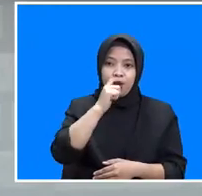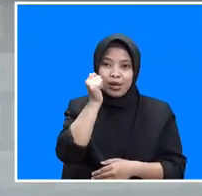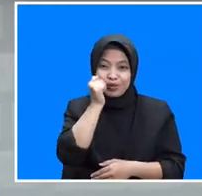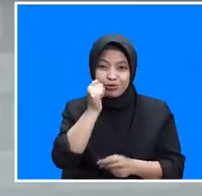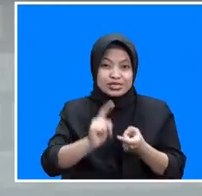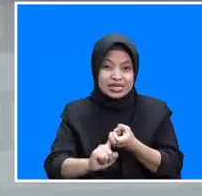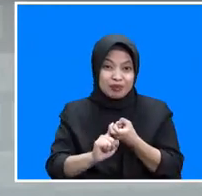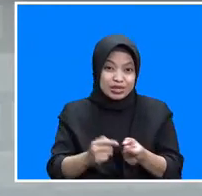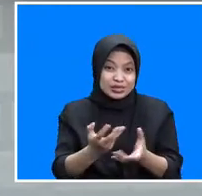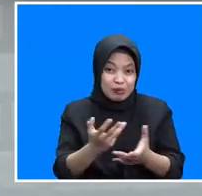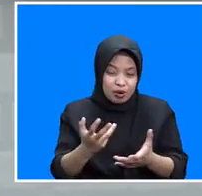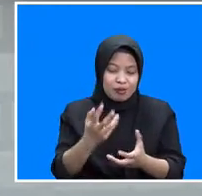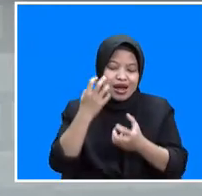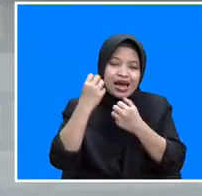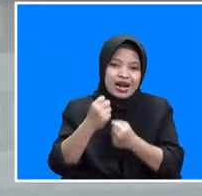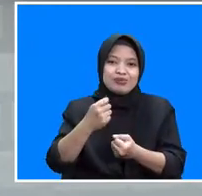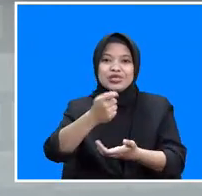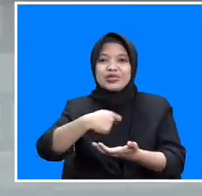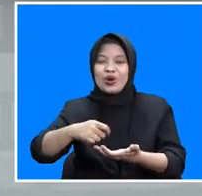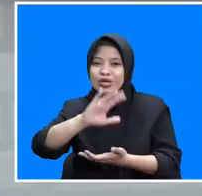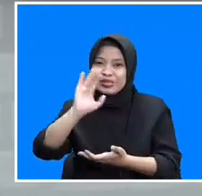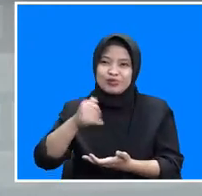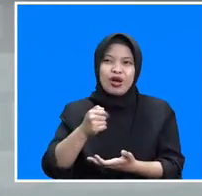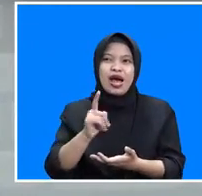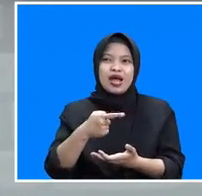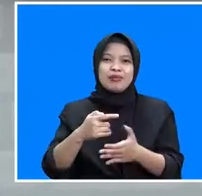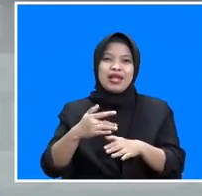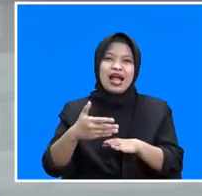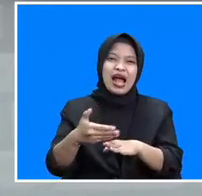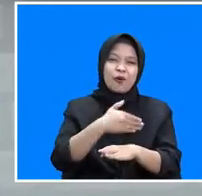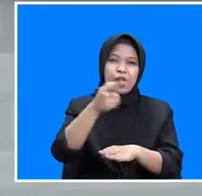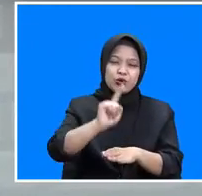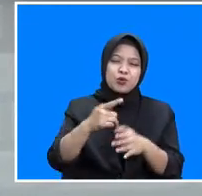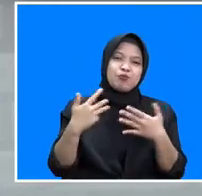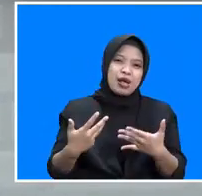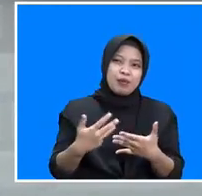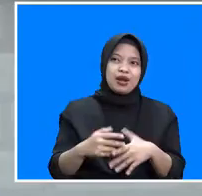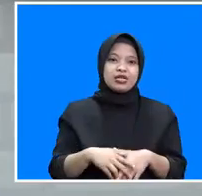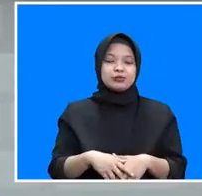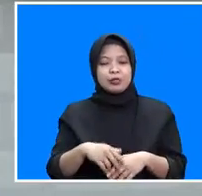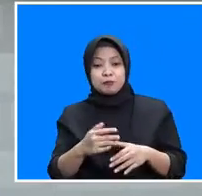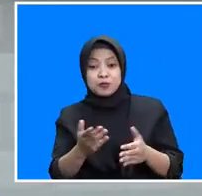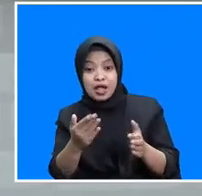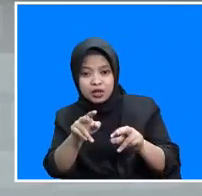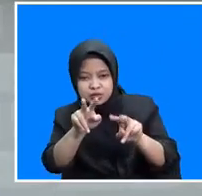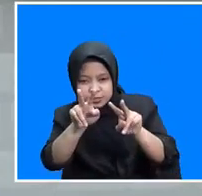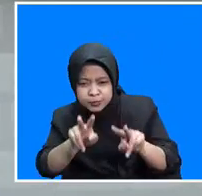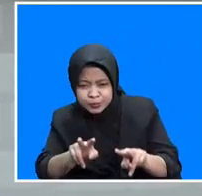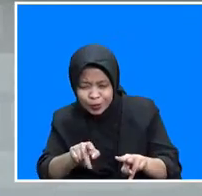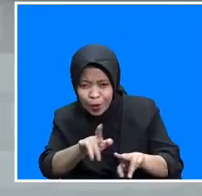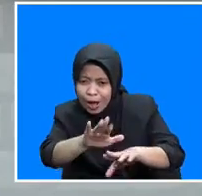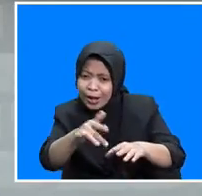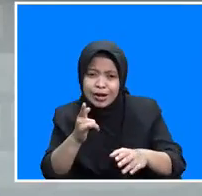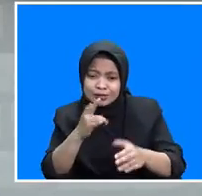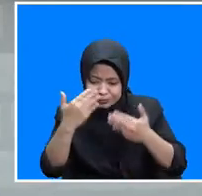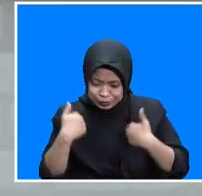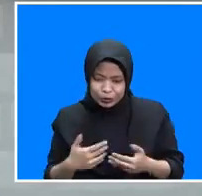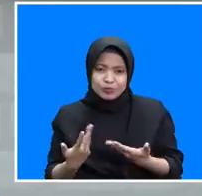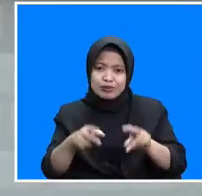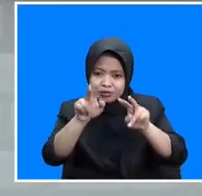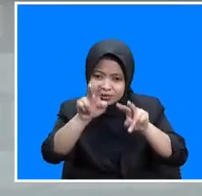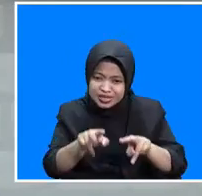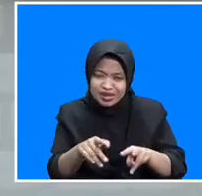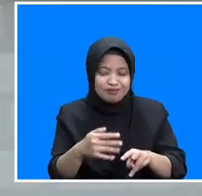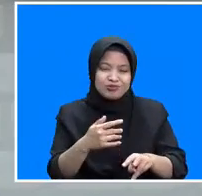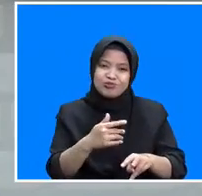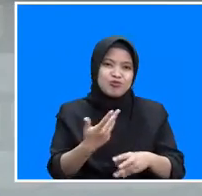Guru di sekolah-sekolah, lakukan asesmen awal. Jadi asesmen awal, lihat kondisi anak-anaknya seperti apa, mungkin udah